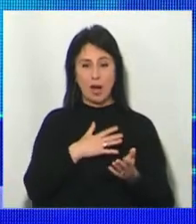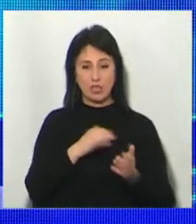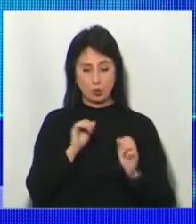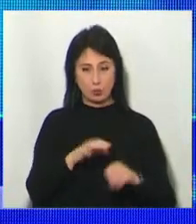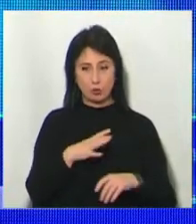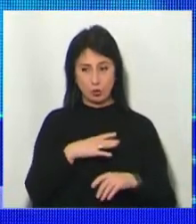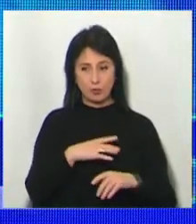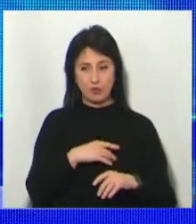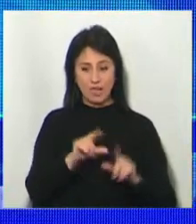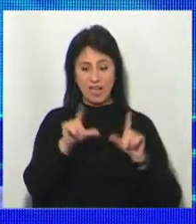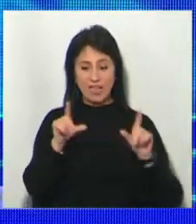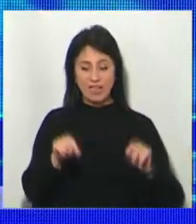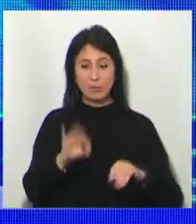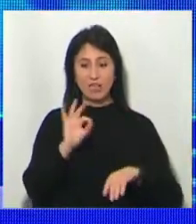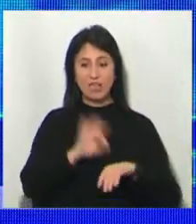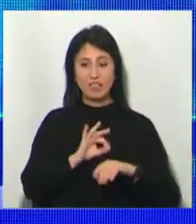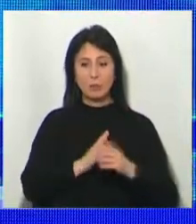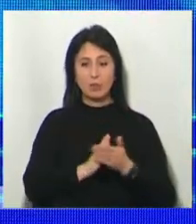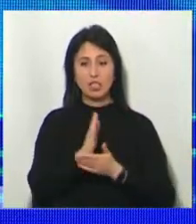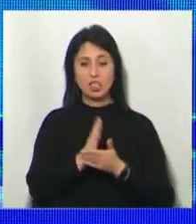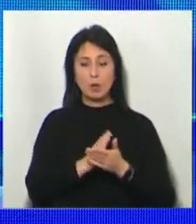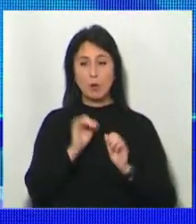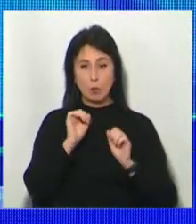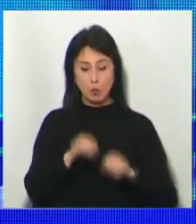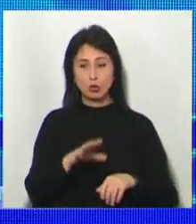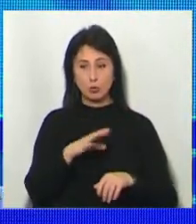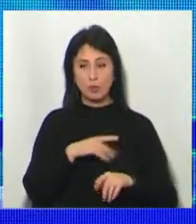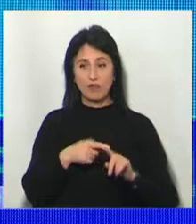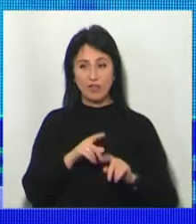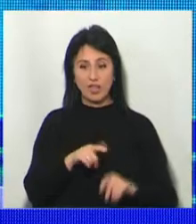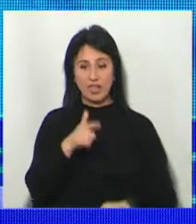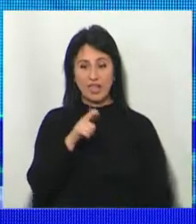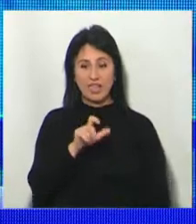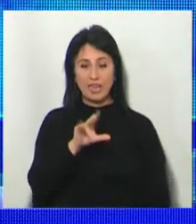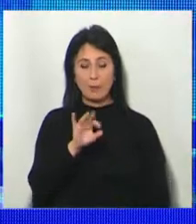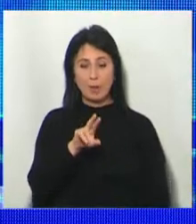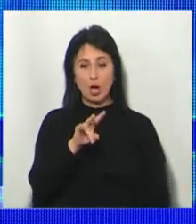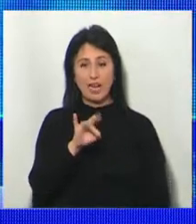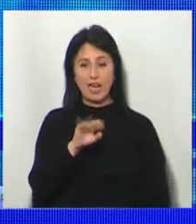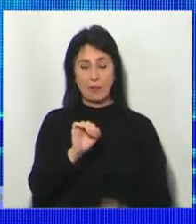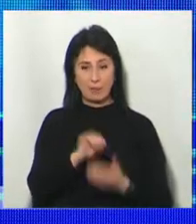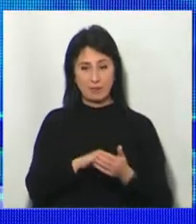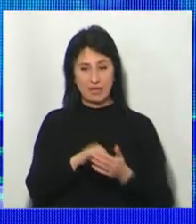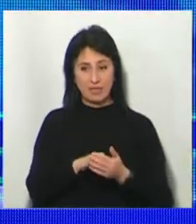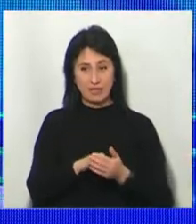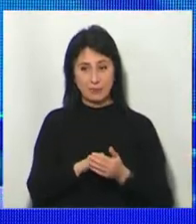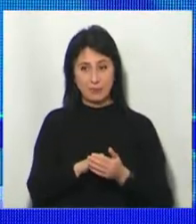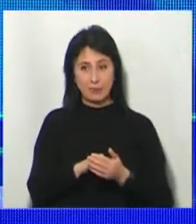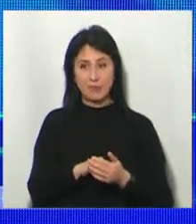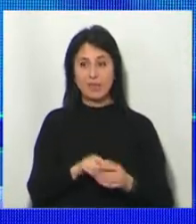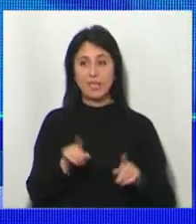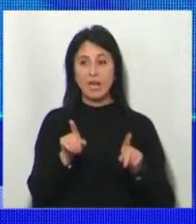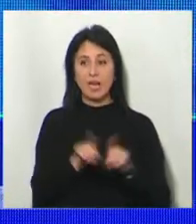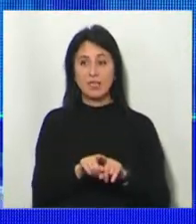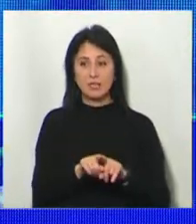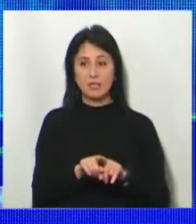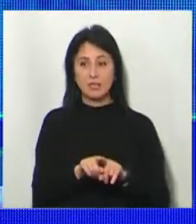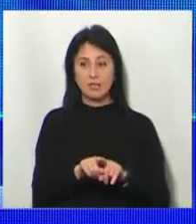ele bagam, ta tirkmis cronicului dava de bebi, ceamu alipte, soret, aim hiperuricemis mizezit.